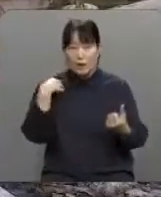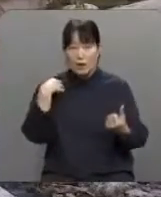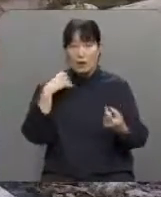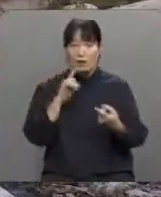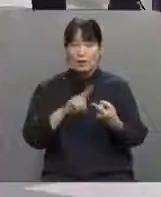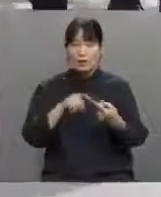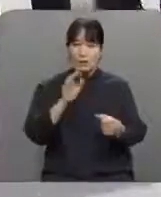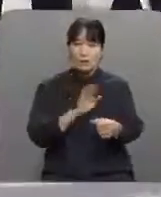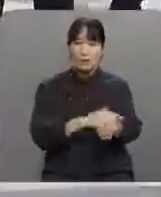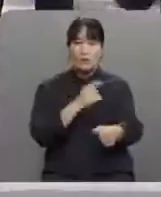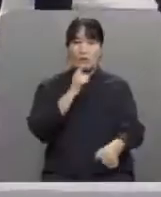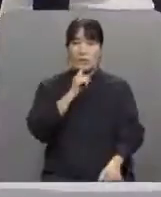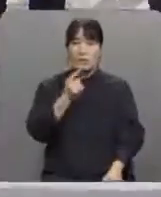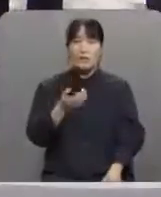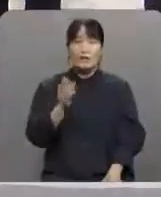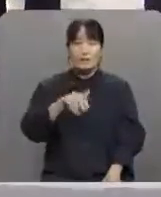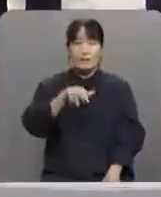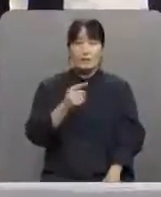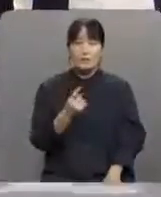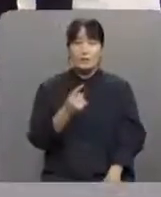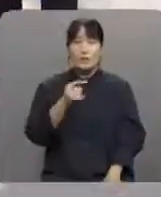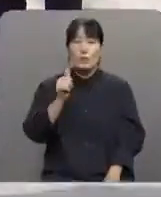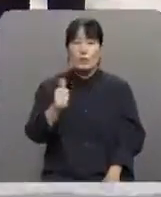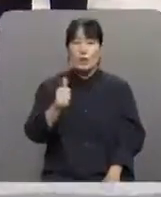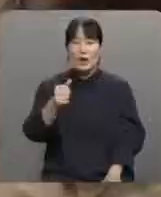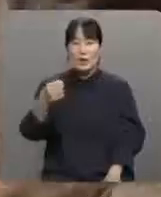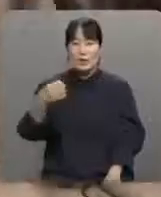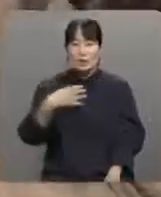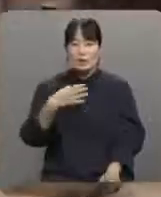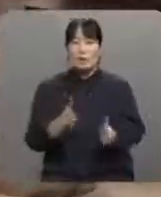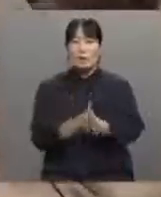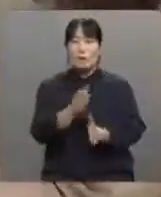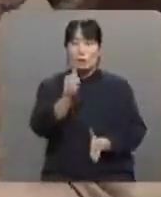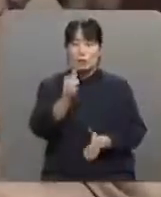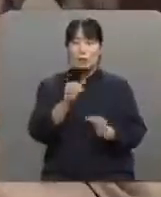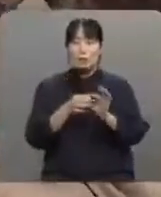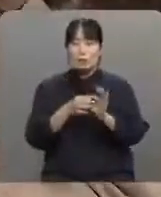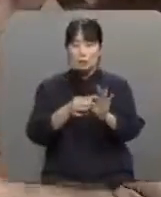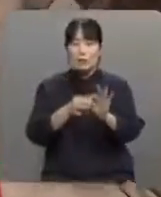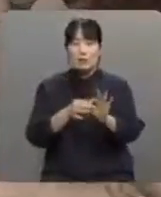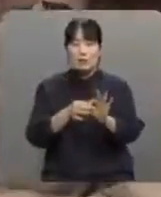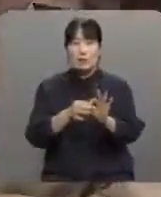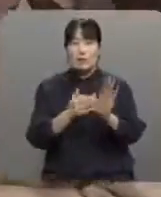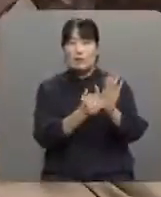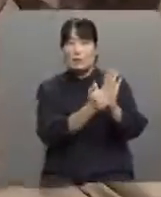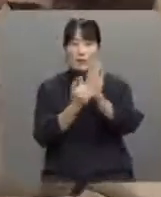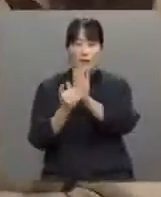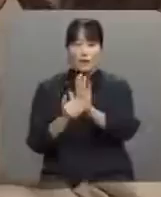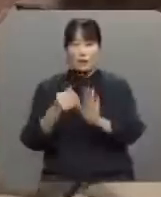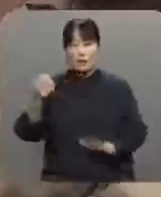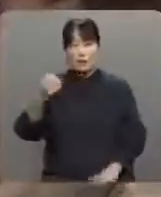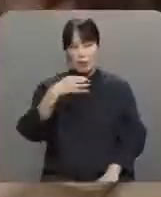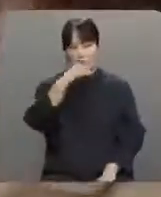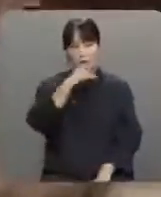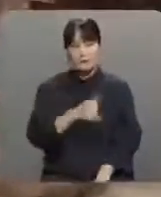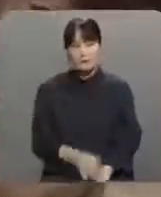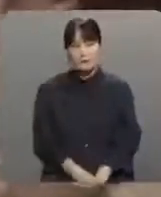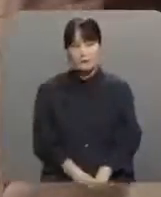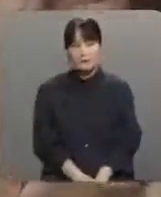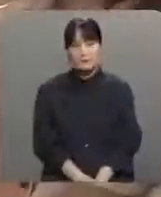지적이 나왔지만 조 장관의 답변은 중앙사고수습본부를 통해 대응하겠다는 수준에 머물렀습니다. KBS 뉴스 노지영입니다.